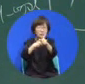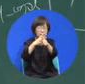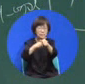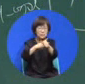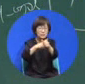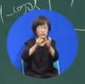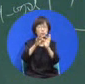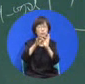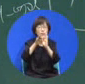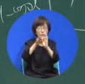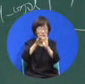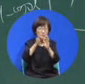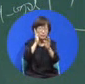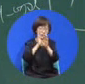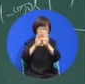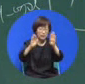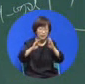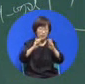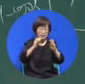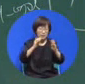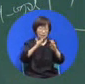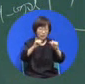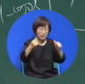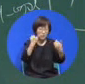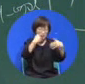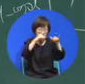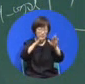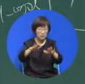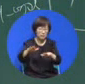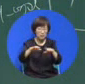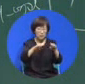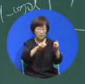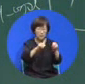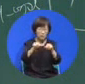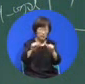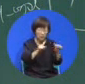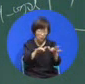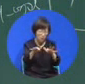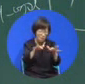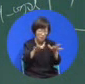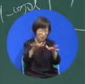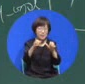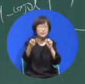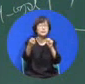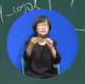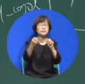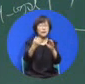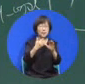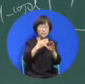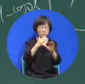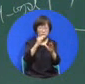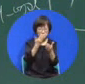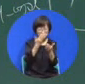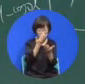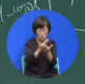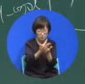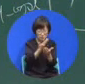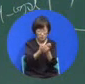일어나게 하옵소서. May you pour down your heavenly blessings upon all the teachers who devote their lives for this sake. May you shake the heavens and the earth, land and the dry seas,